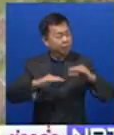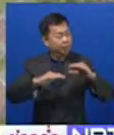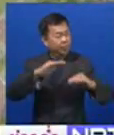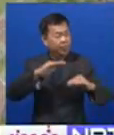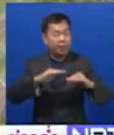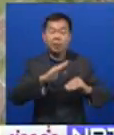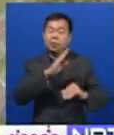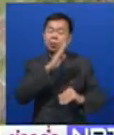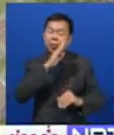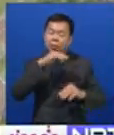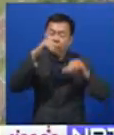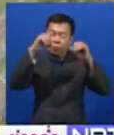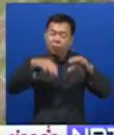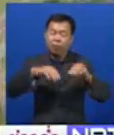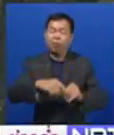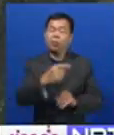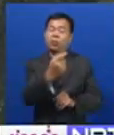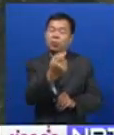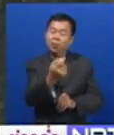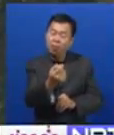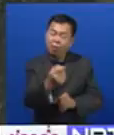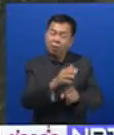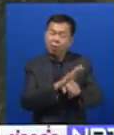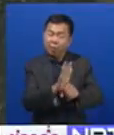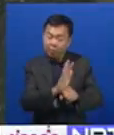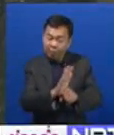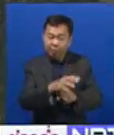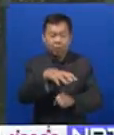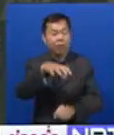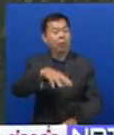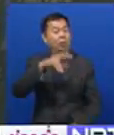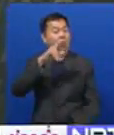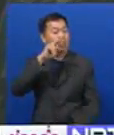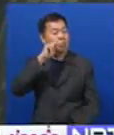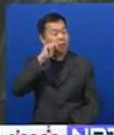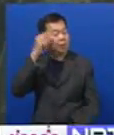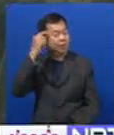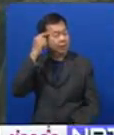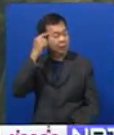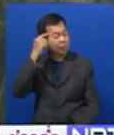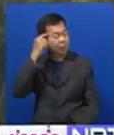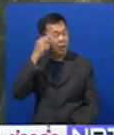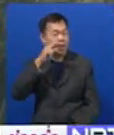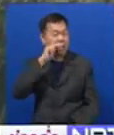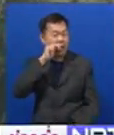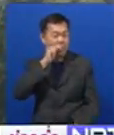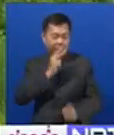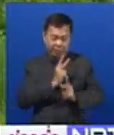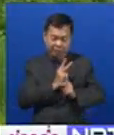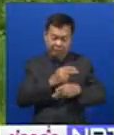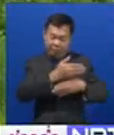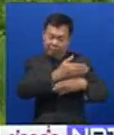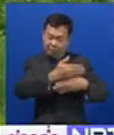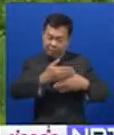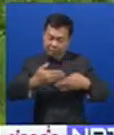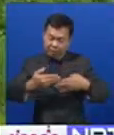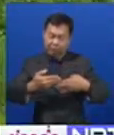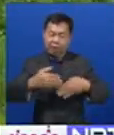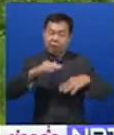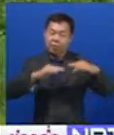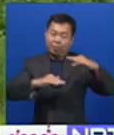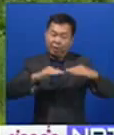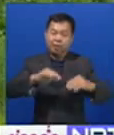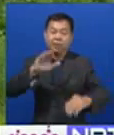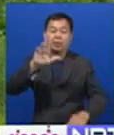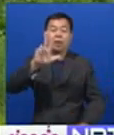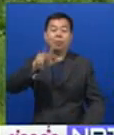ณีหากมีฝนน้อยกว่าเกณฑ์ค่าเฉลี่ยกรมชลประทานคาดว่าจะมีน้ำต้นทุนใน4เขื่อนหลักลุ่มน้ำเจ้าพระยารวมกันประมาณ